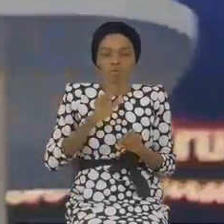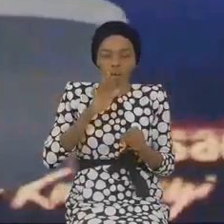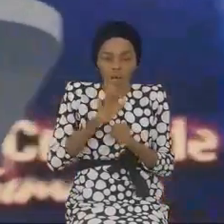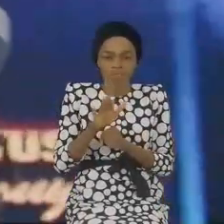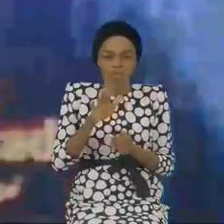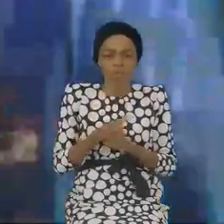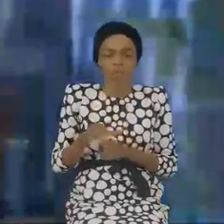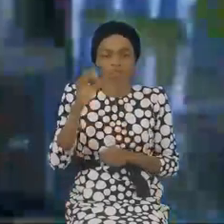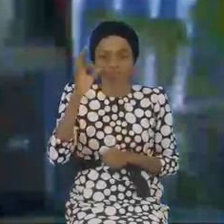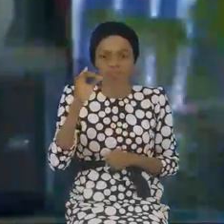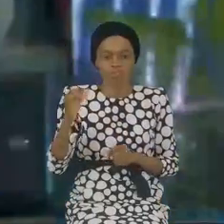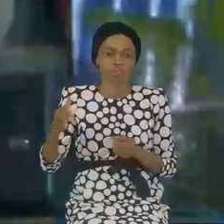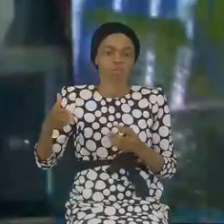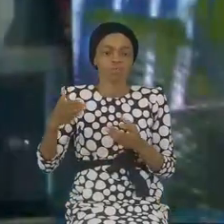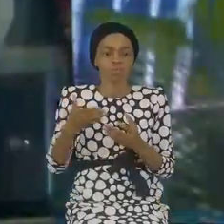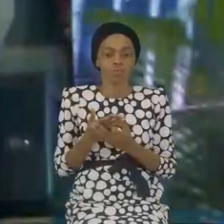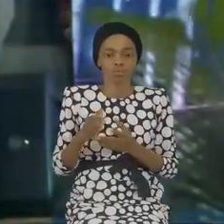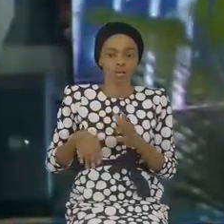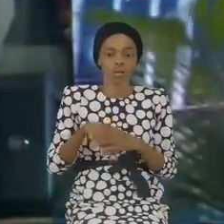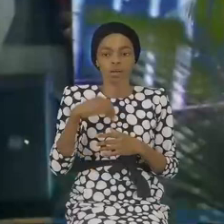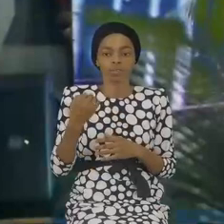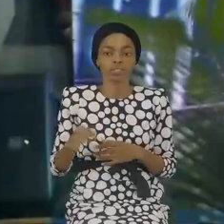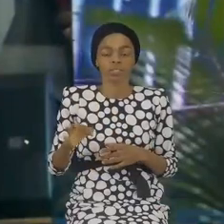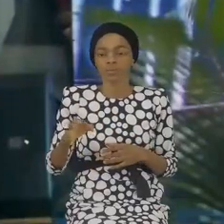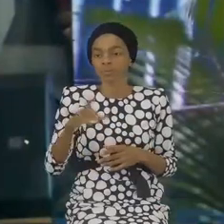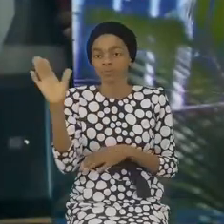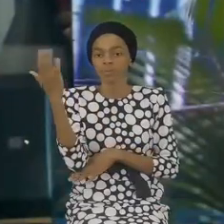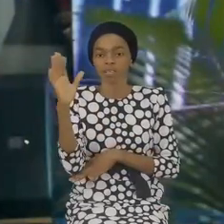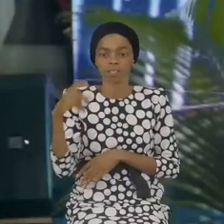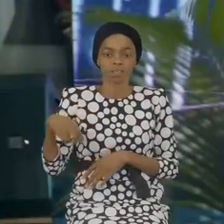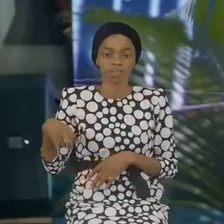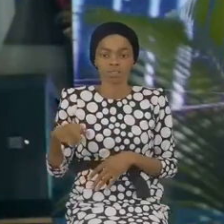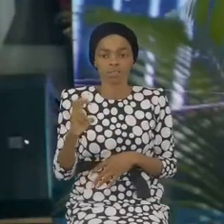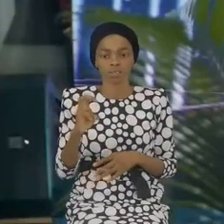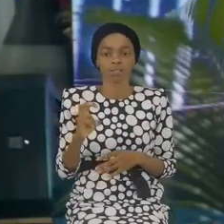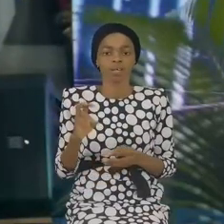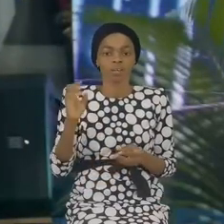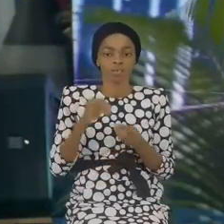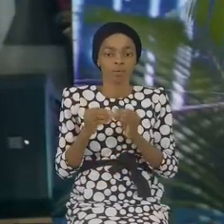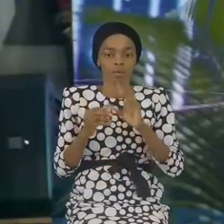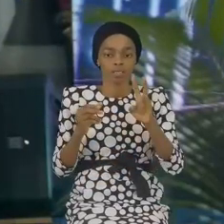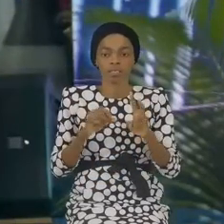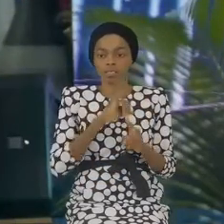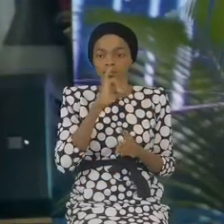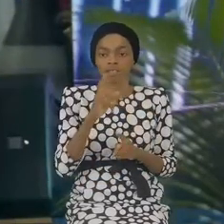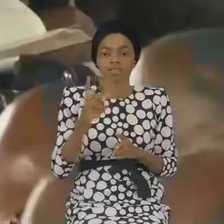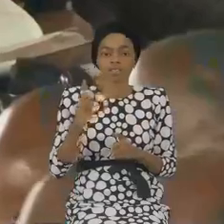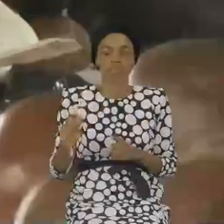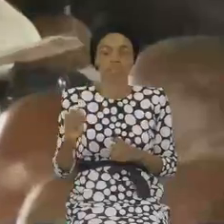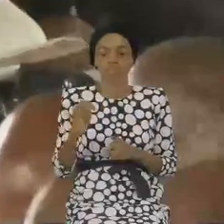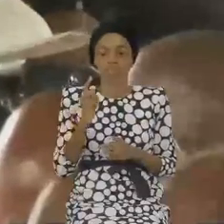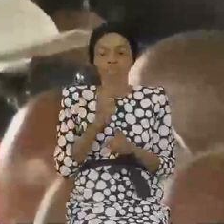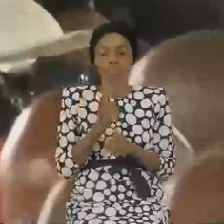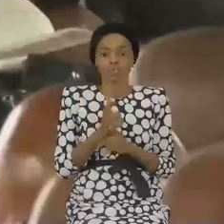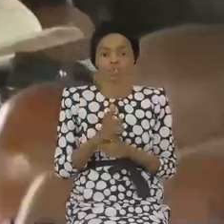dans les jungles du désert. Troisième élément, la prévention appropriée des jugements du désert. Les